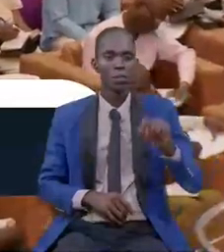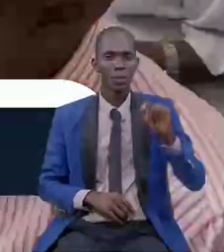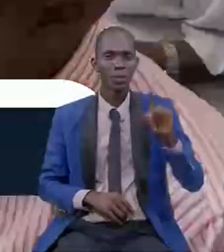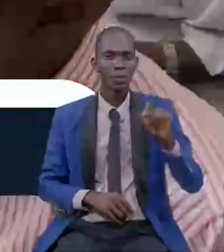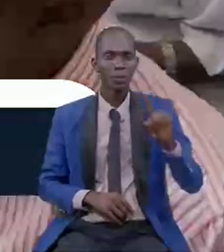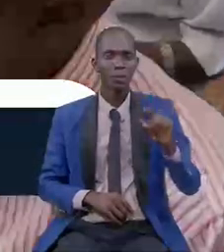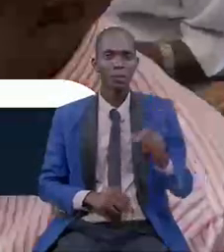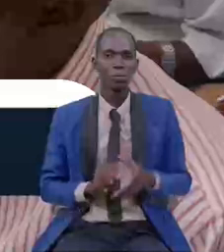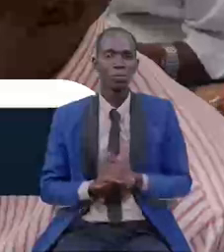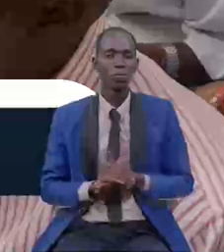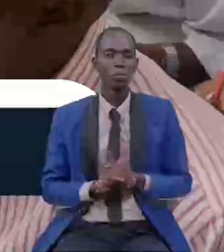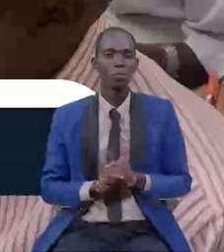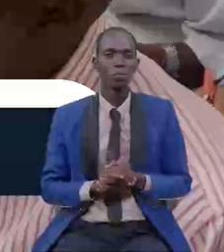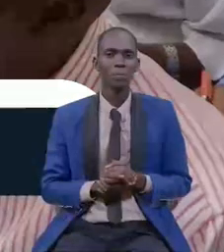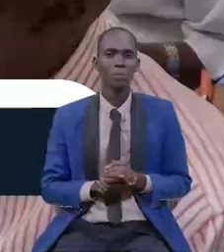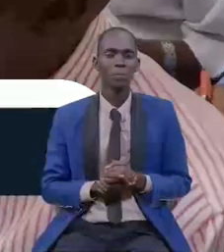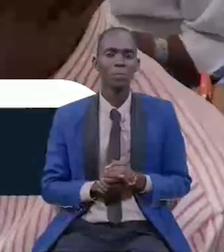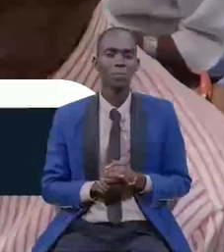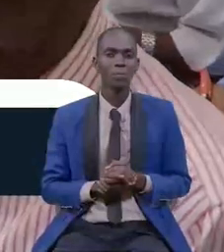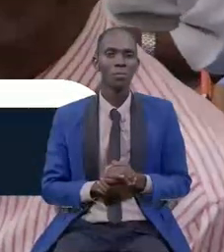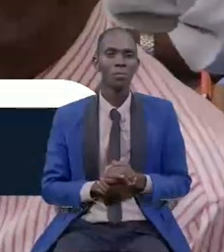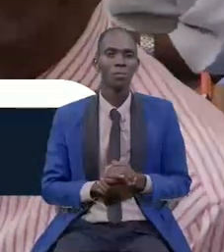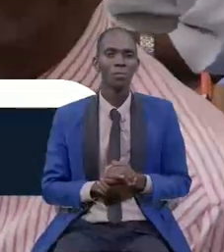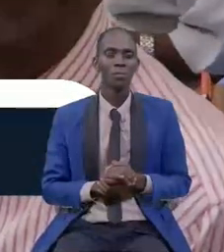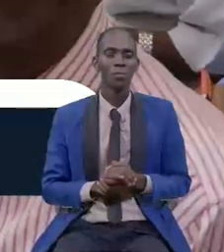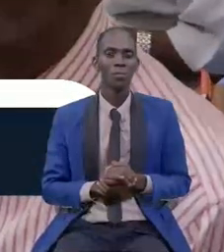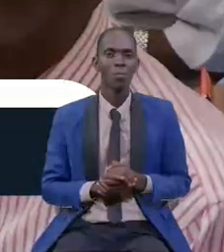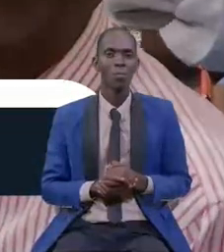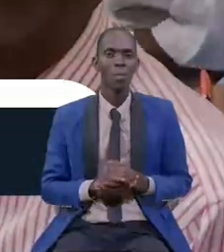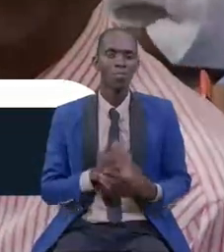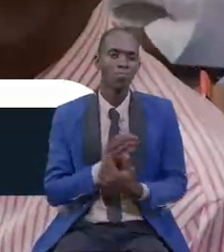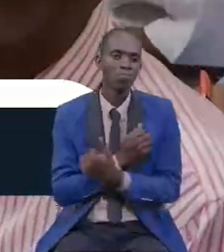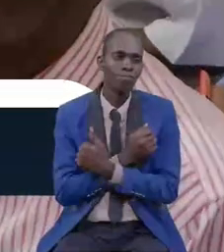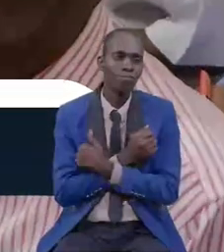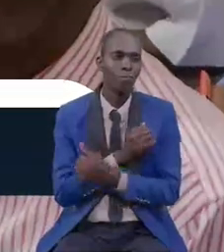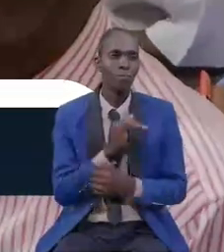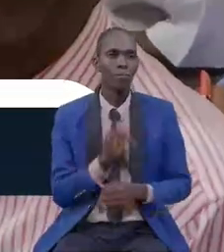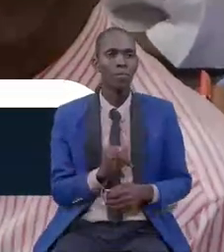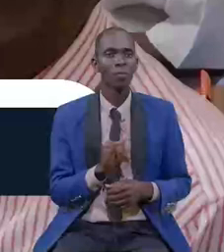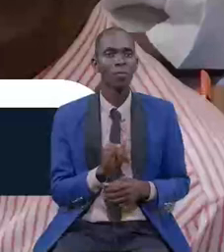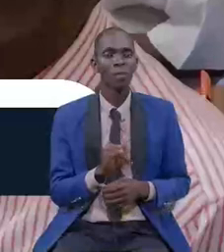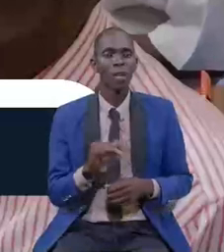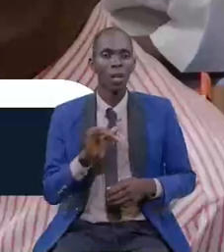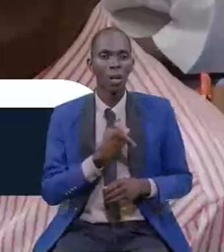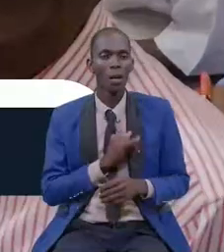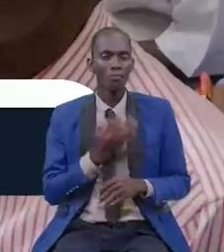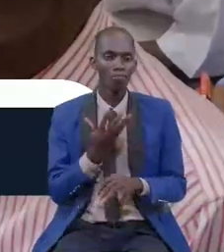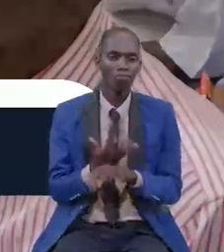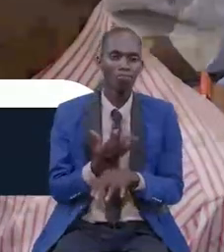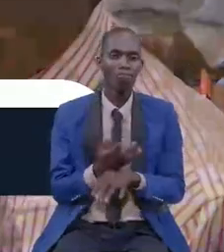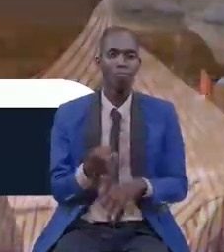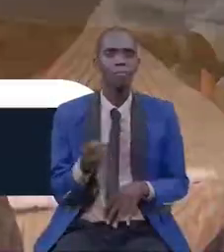2 le verset 11 bien-aimé je vous exhorte